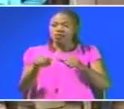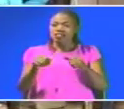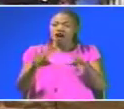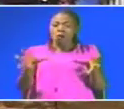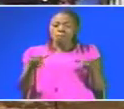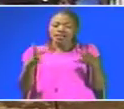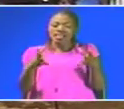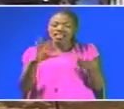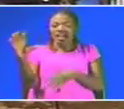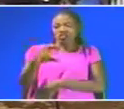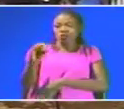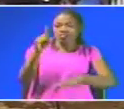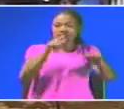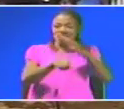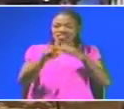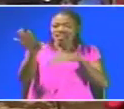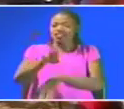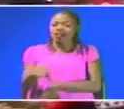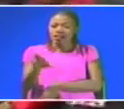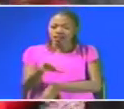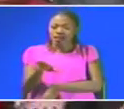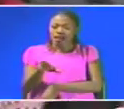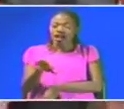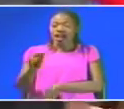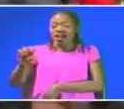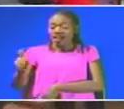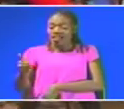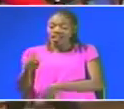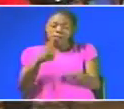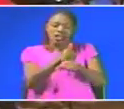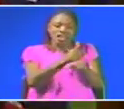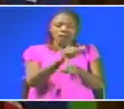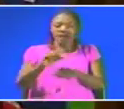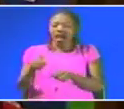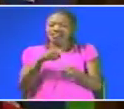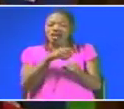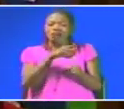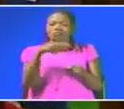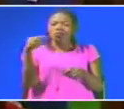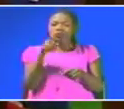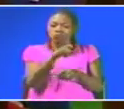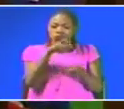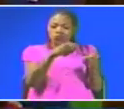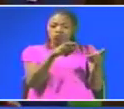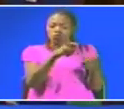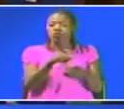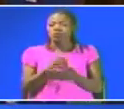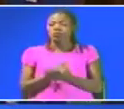wanaingia katika maeneo waliotengewa, huku upande mmoja ukilaumu mwingine kwa kuchukua idadi kubwa ya wateja.